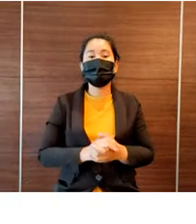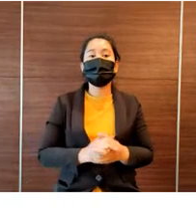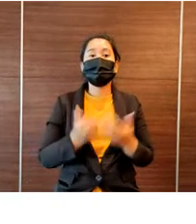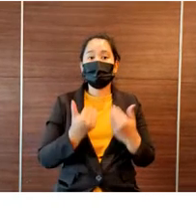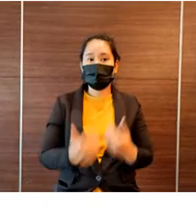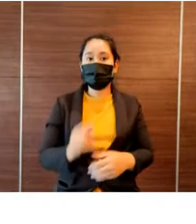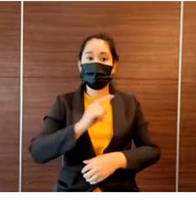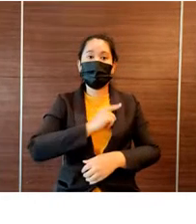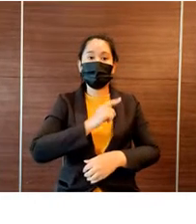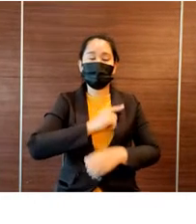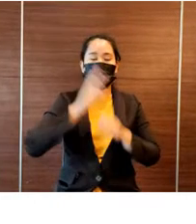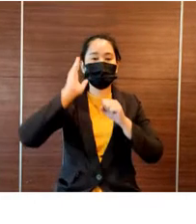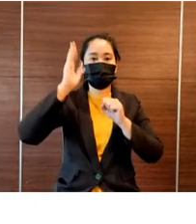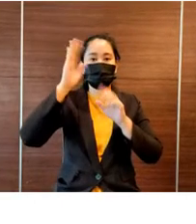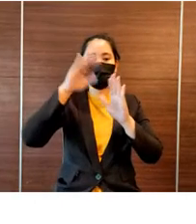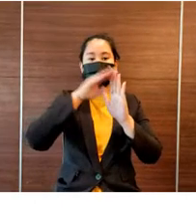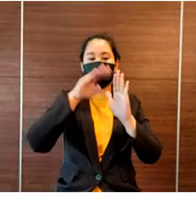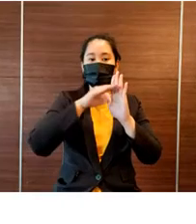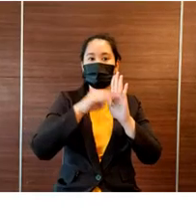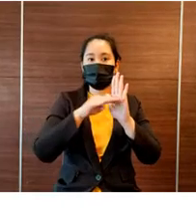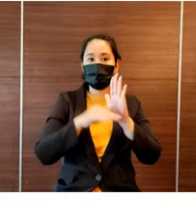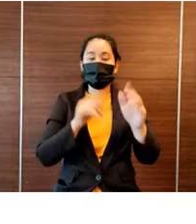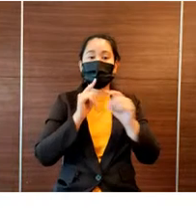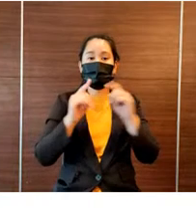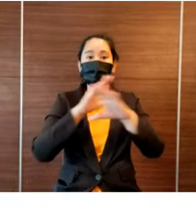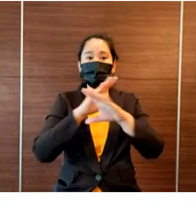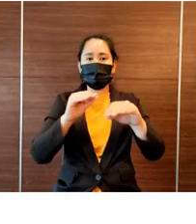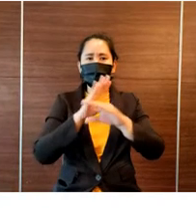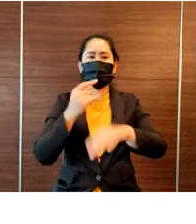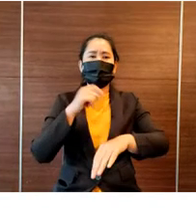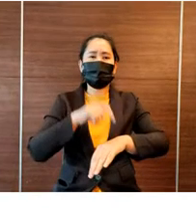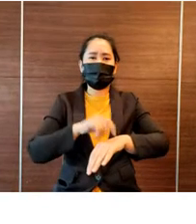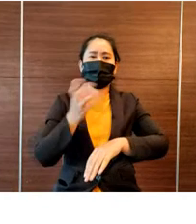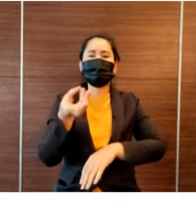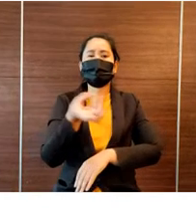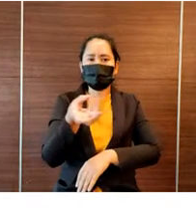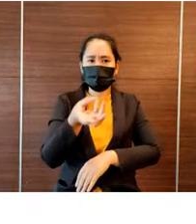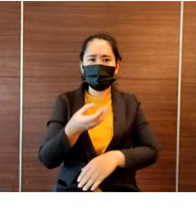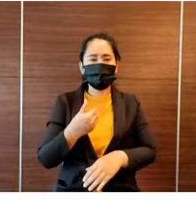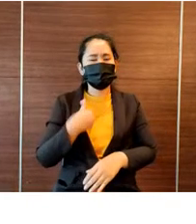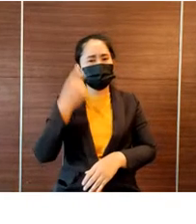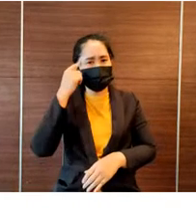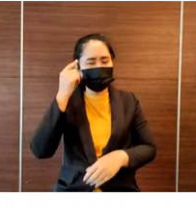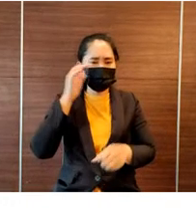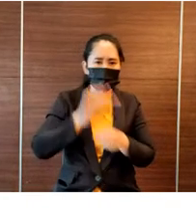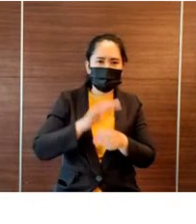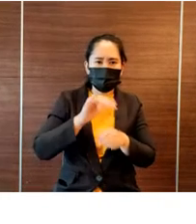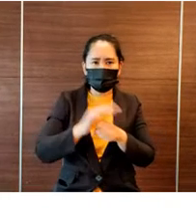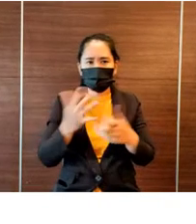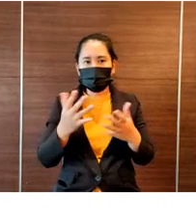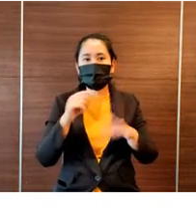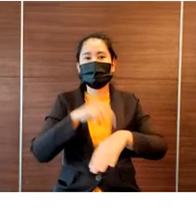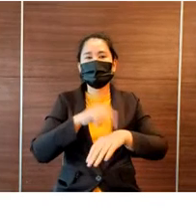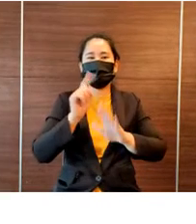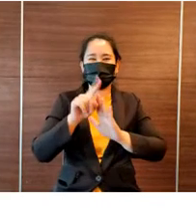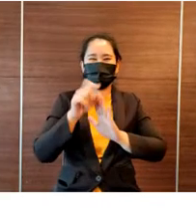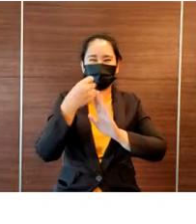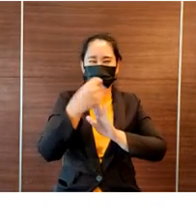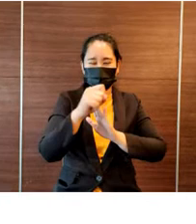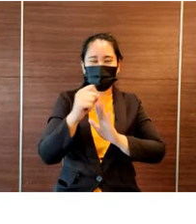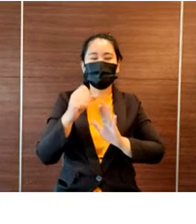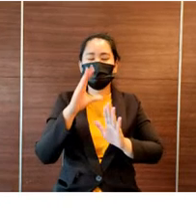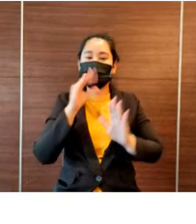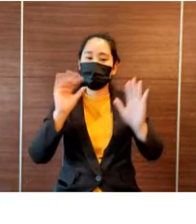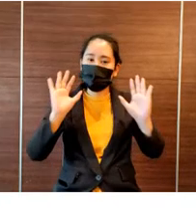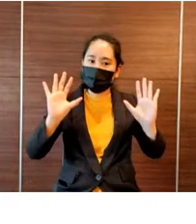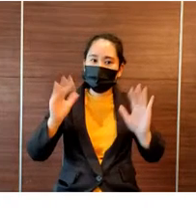ะในการที่จะมาชวนพูดคุยกันมีเวลาคุยกันนิดเดียวเองไม่รู้จะพอหรือเปล่า10นาทีพี่คะหนูจะพูดพ